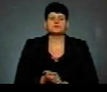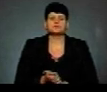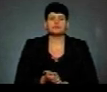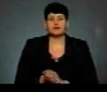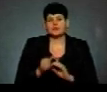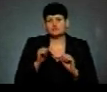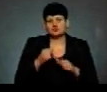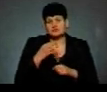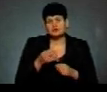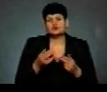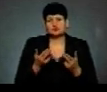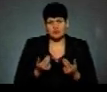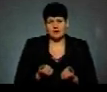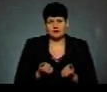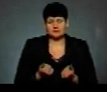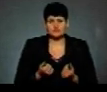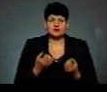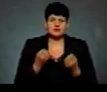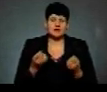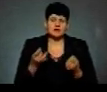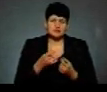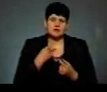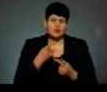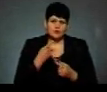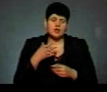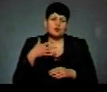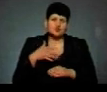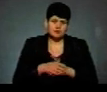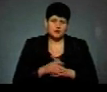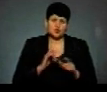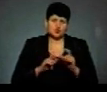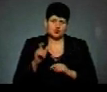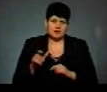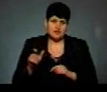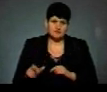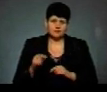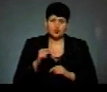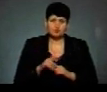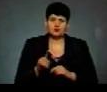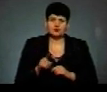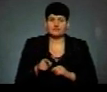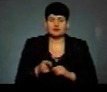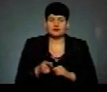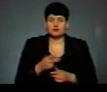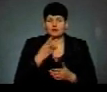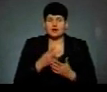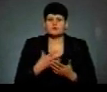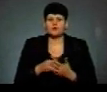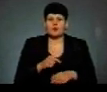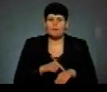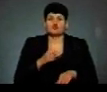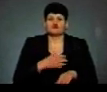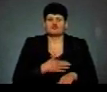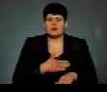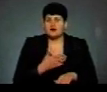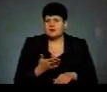Насмілюсь сказати, що так. Ще раз кажу, я абсолютно розумію студентів, тому що вони виявляють свої почуття таким чином, і не просто